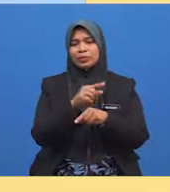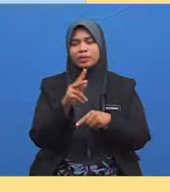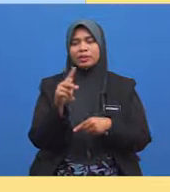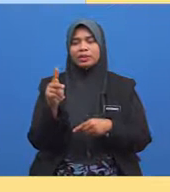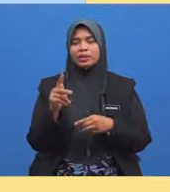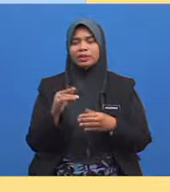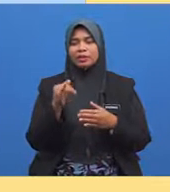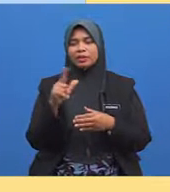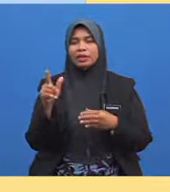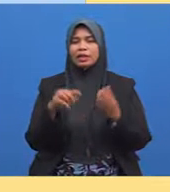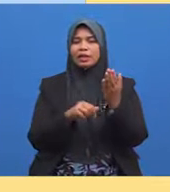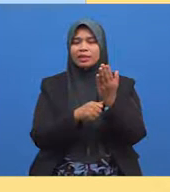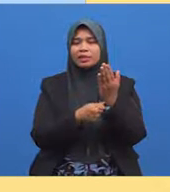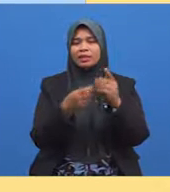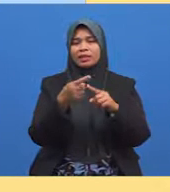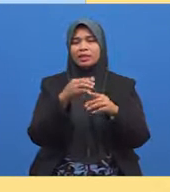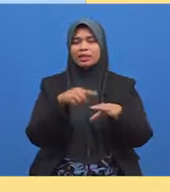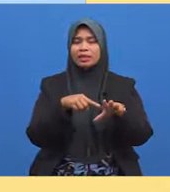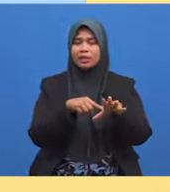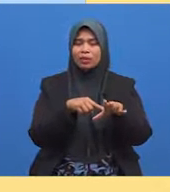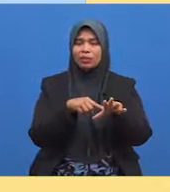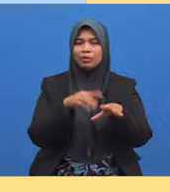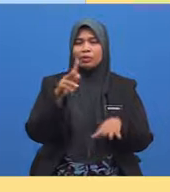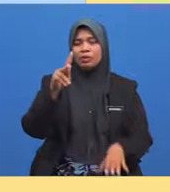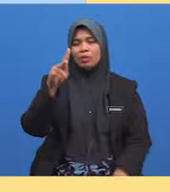koka, iaitu sejenis tumbuhan.